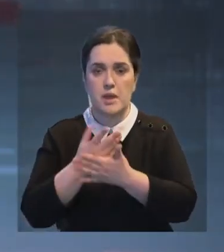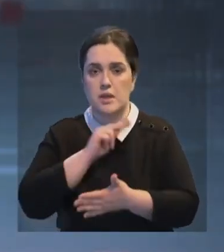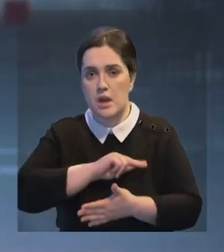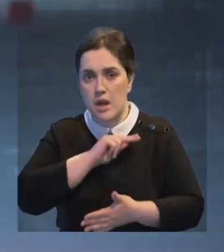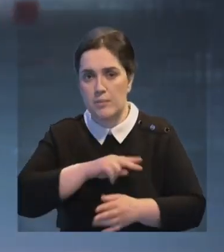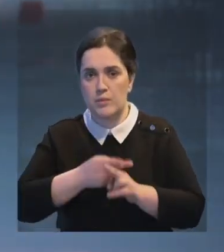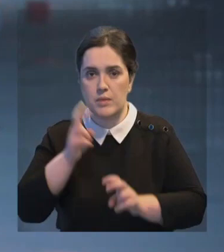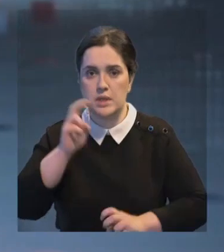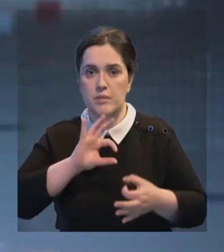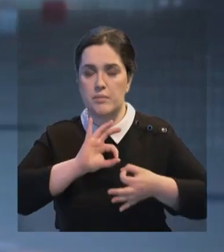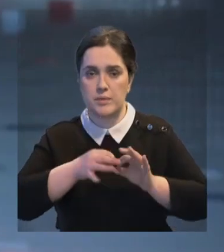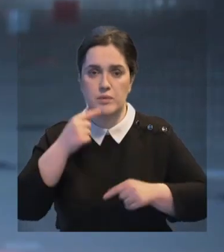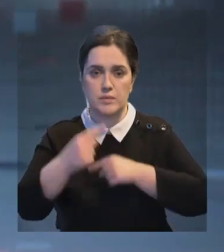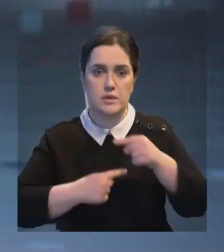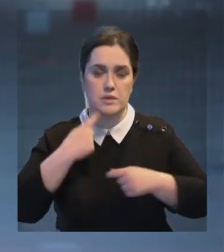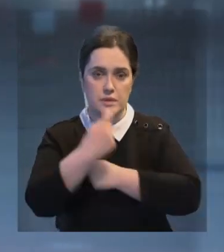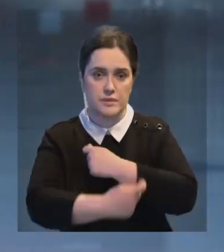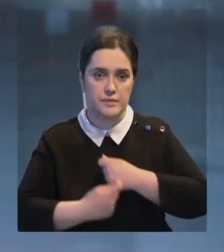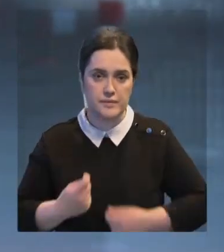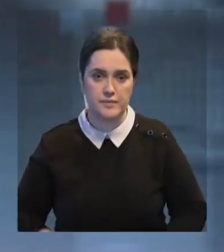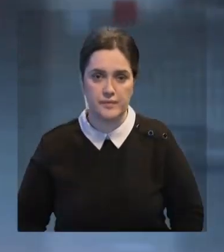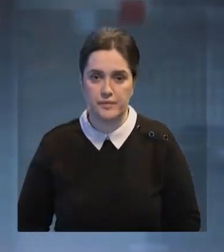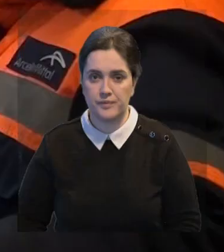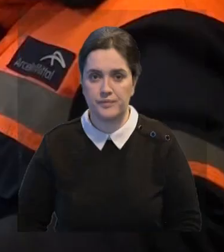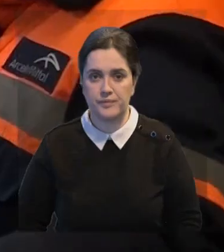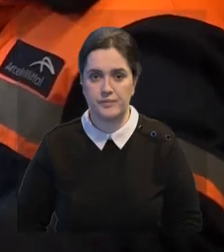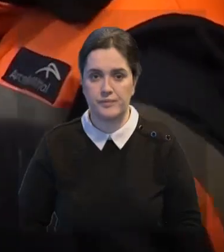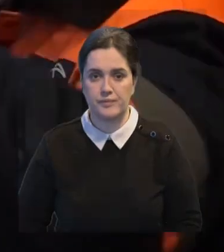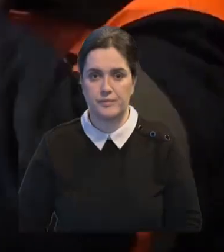работу конвертерного цеха. Все подробности в нашем сюжете.